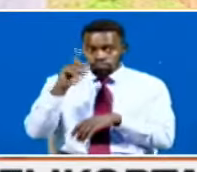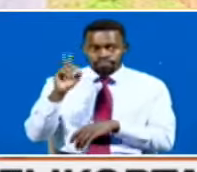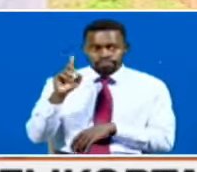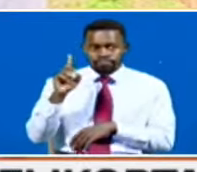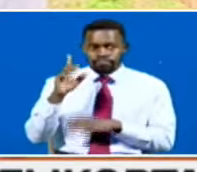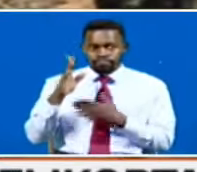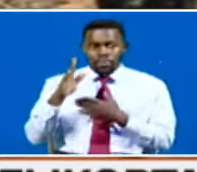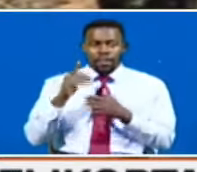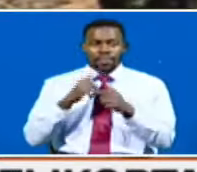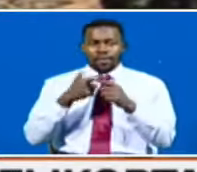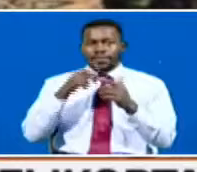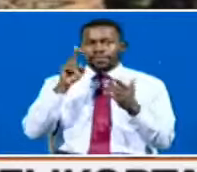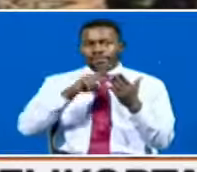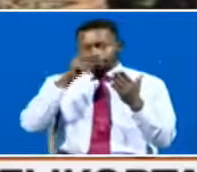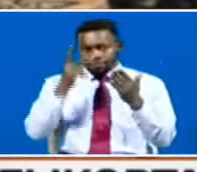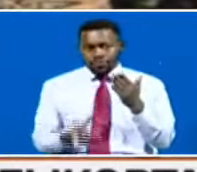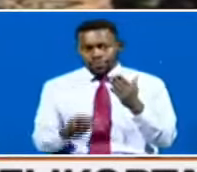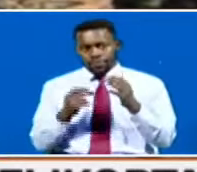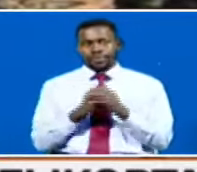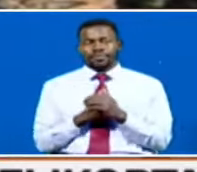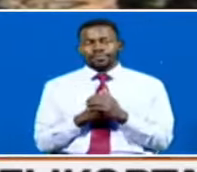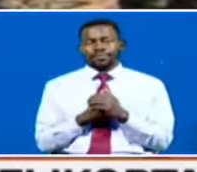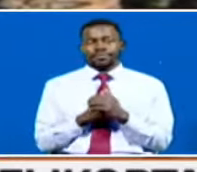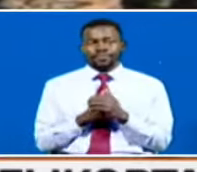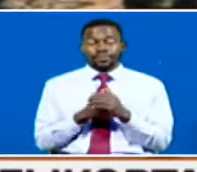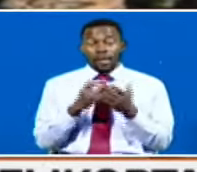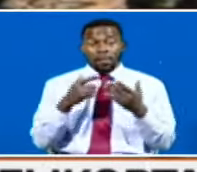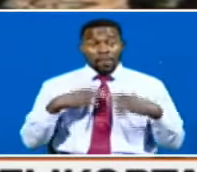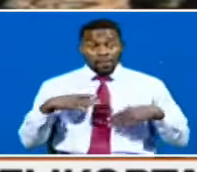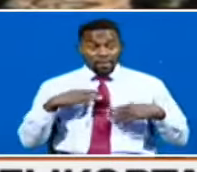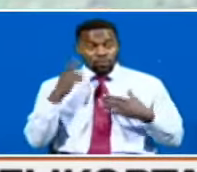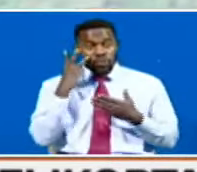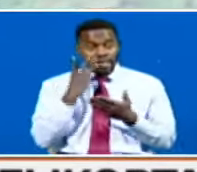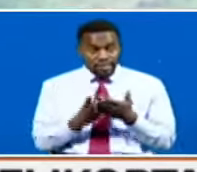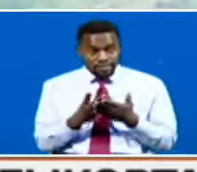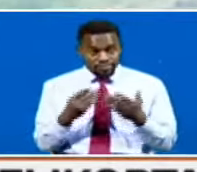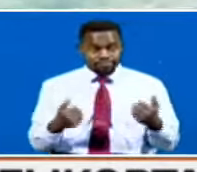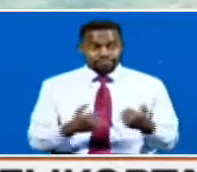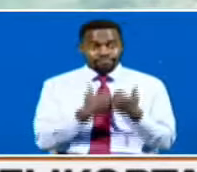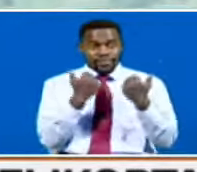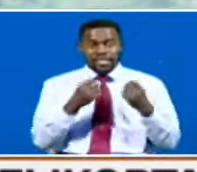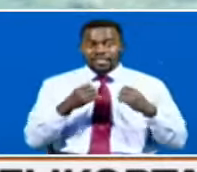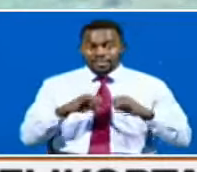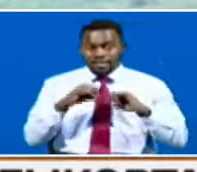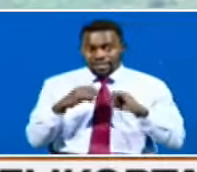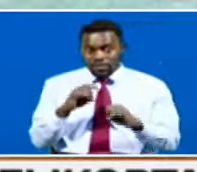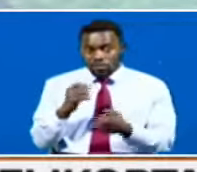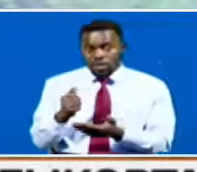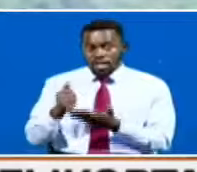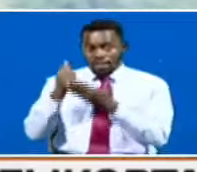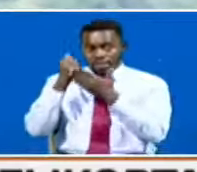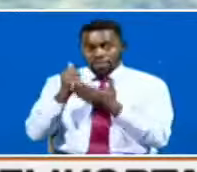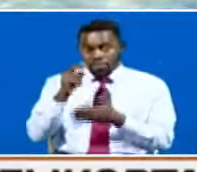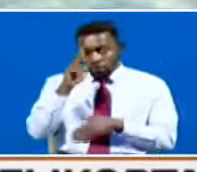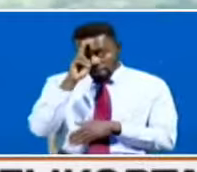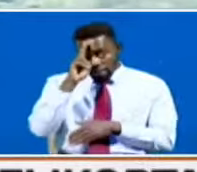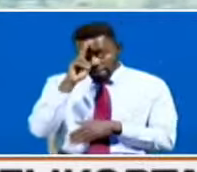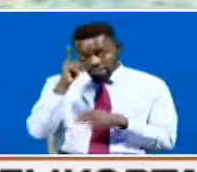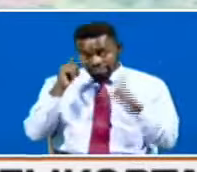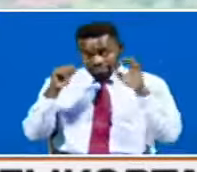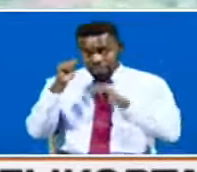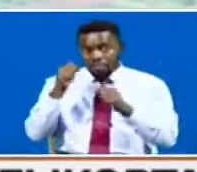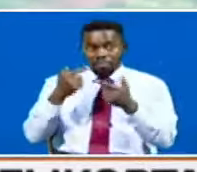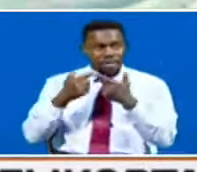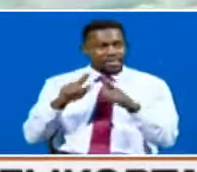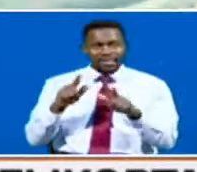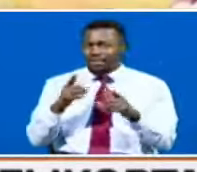chini katika hali hiyo. Walioshuhudia mkasa huo ndege wanasema kwamba walijaribu kuokoa maafisa hao lakini maji yalikuwa